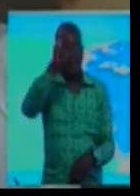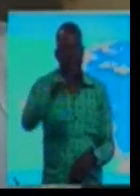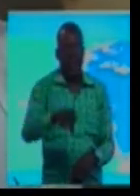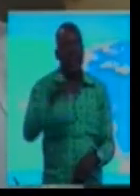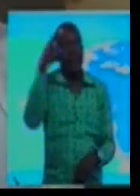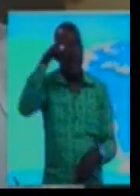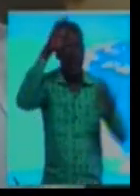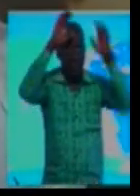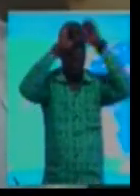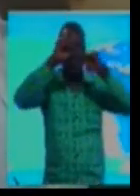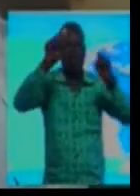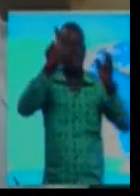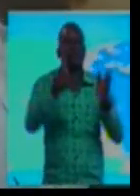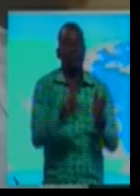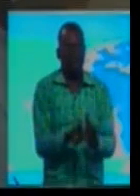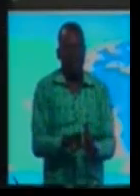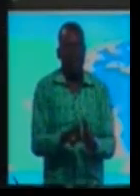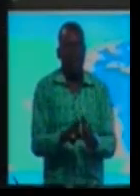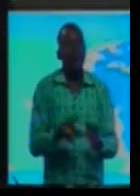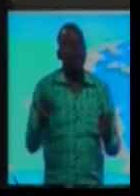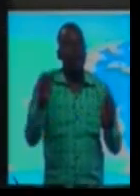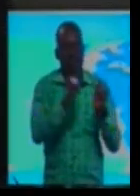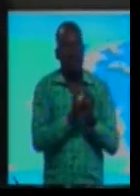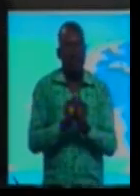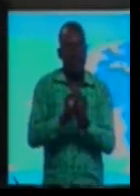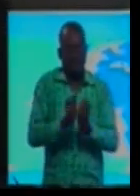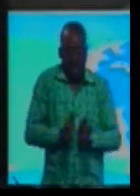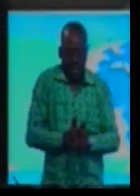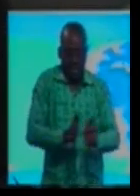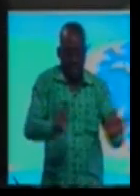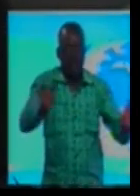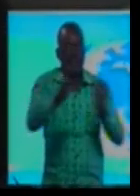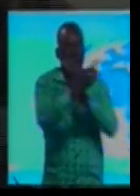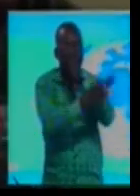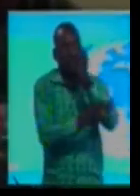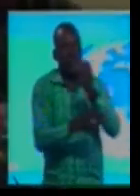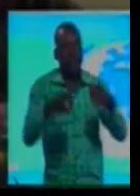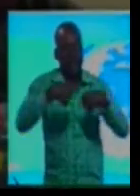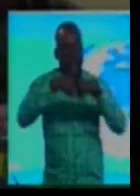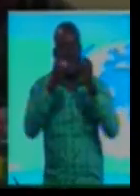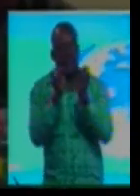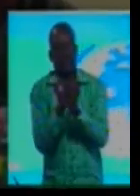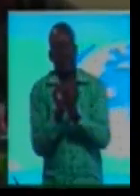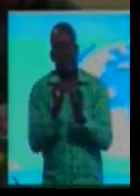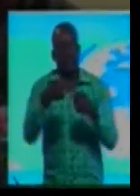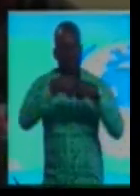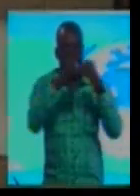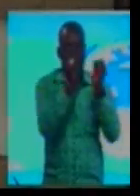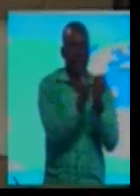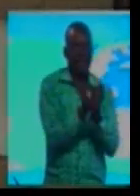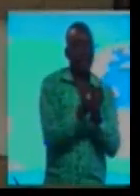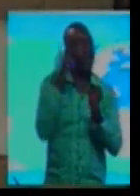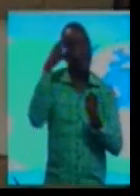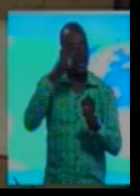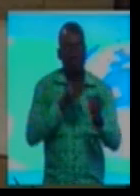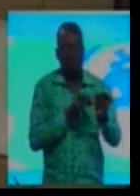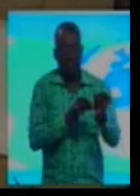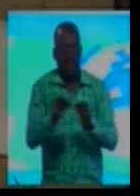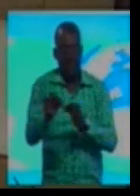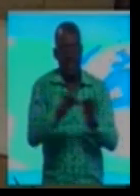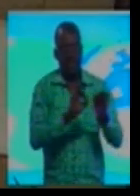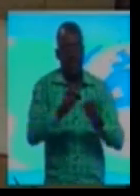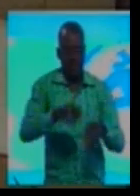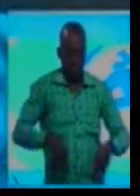majorité présidentielle, en assemblée générale à Fadangourouma. Secteur par secteur, la délégation décortique la mise en